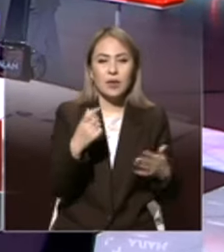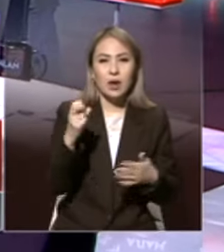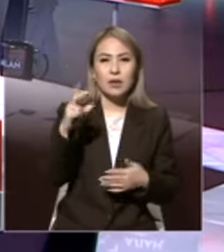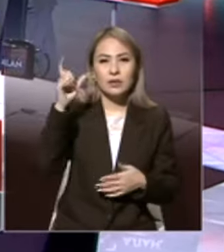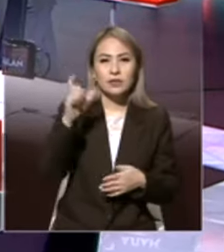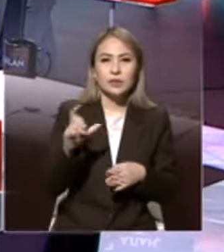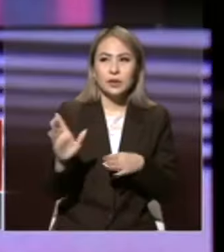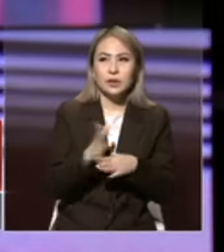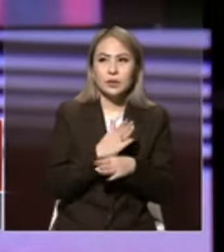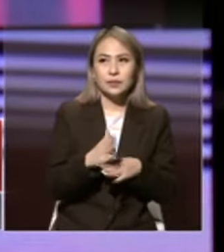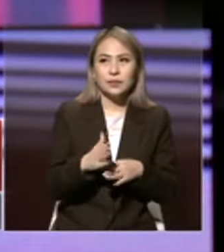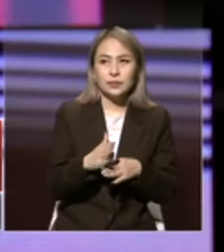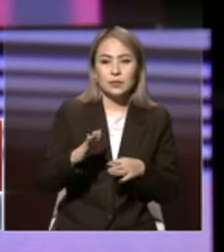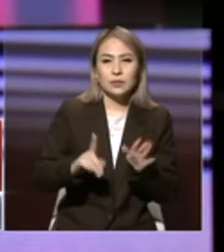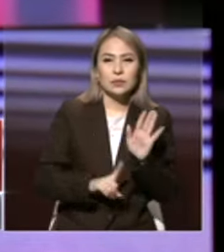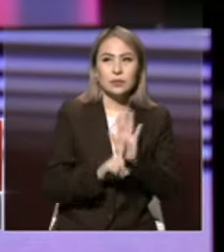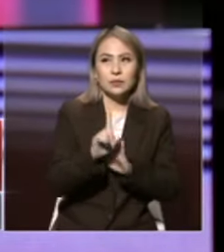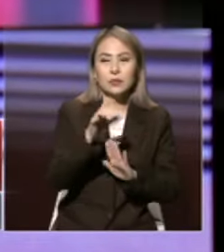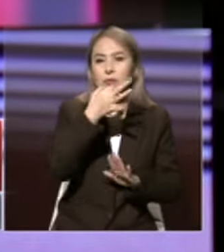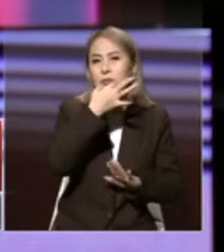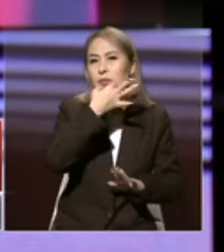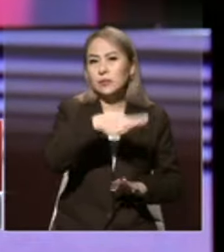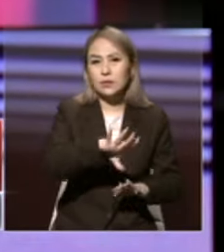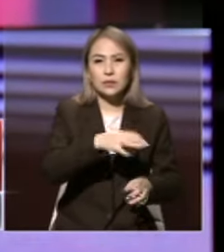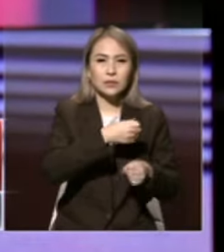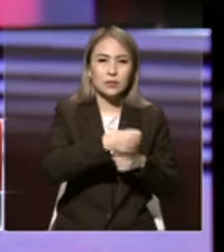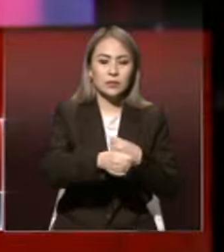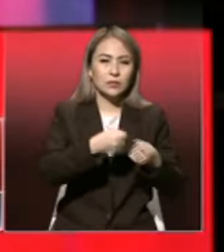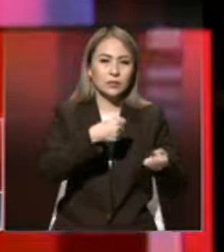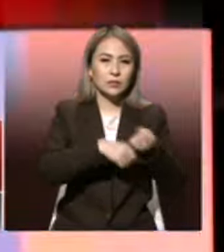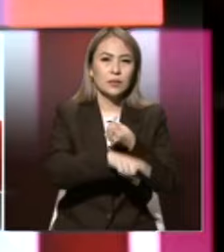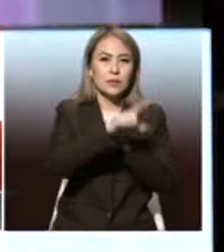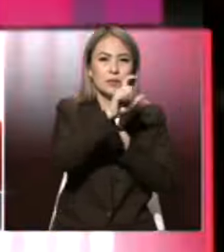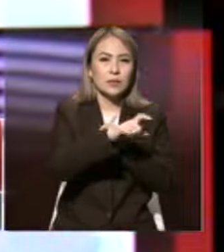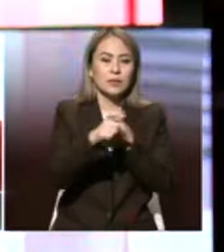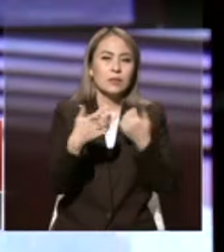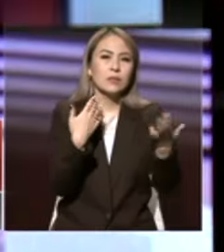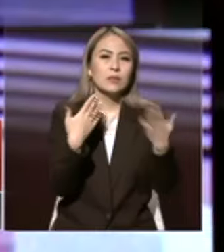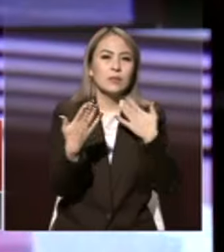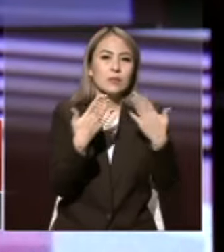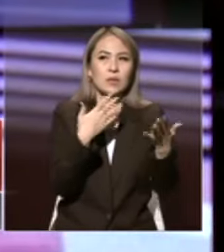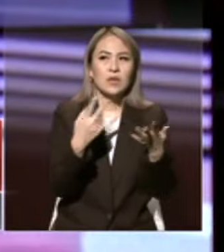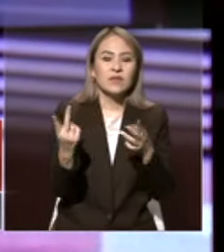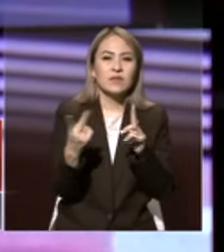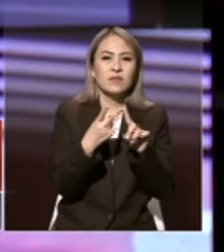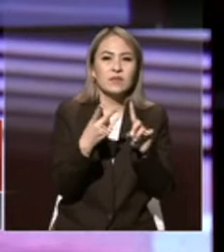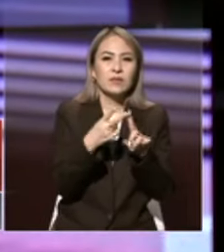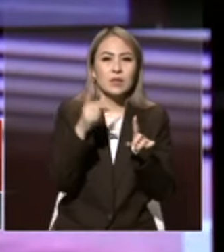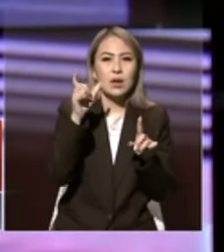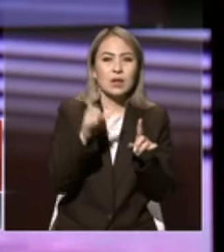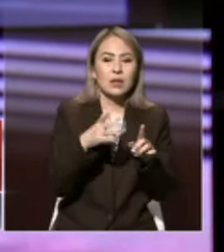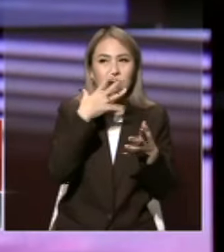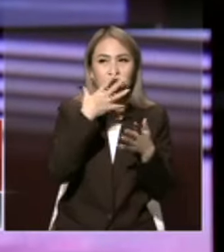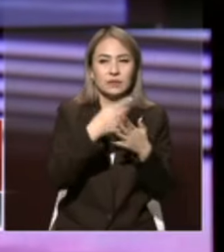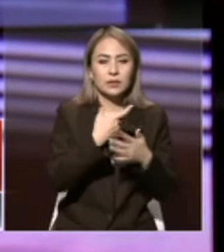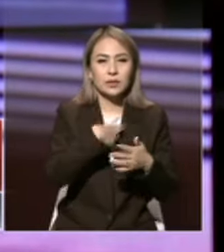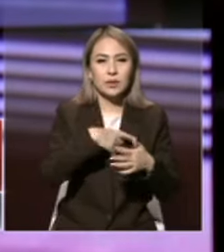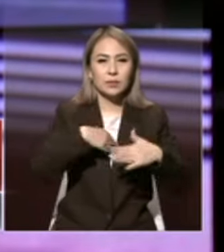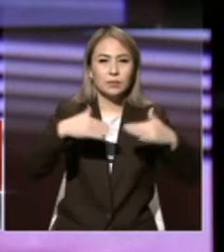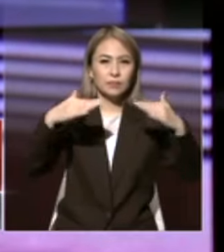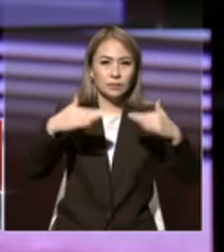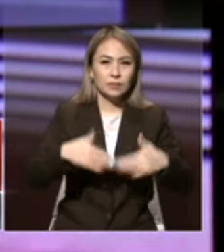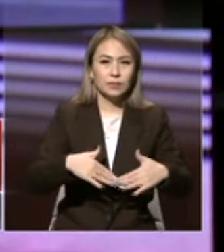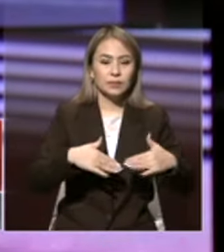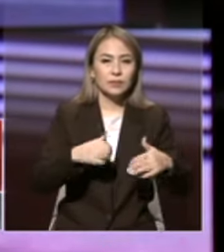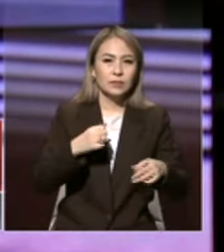ретінде көруі содан басталады. Кез келген зорлық-зомбылықтың түрі адамдардың қарым-қатынасында екінші адамды өзінен төмен көру, оған сен